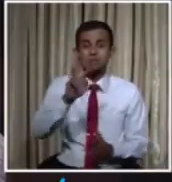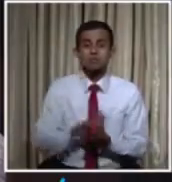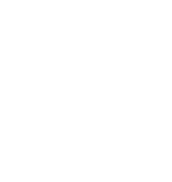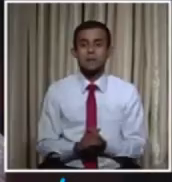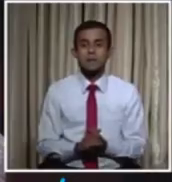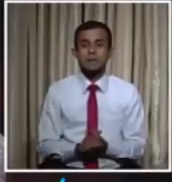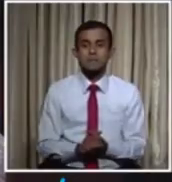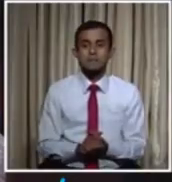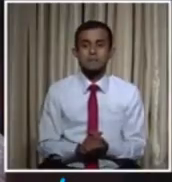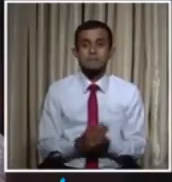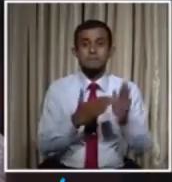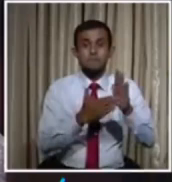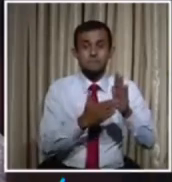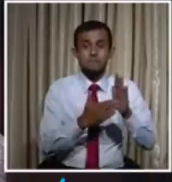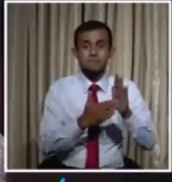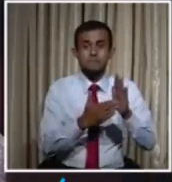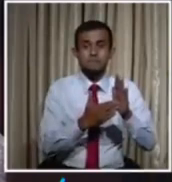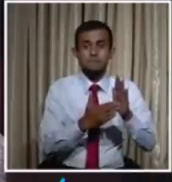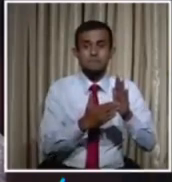ඉන්දියාව මිලියන